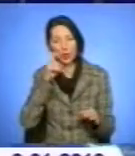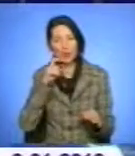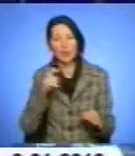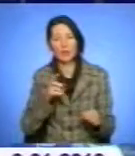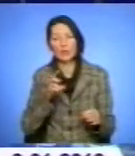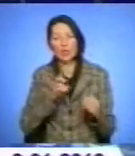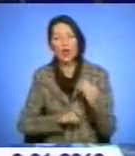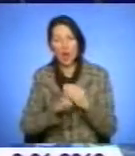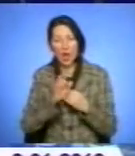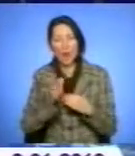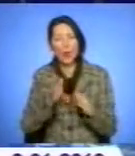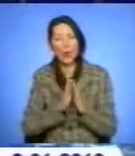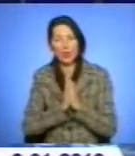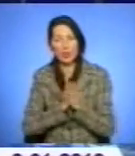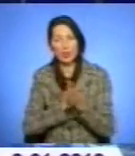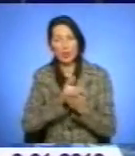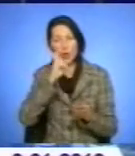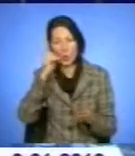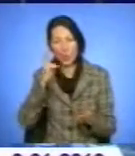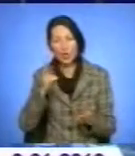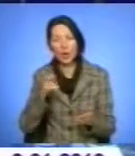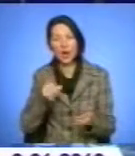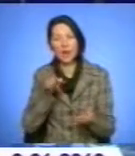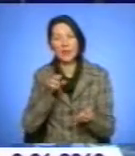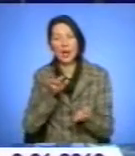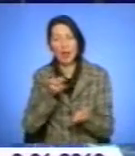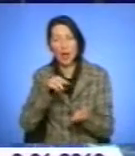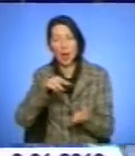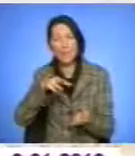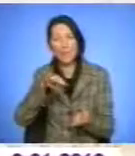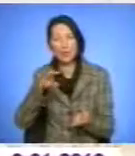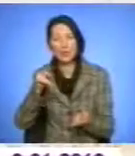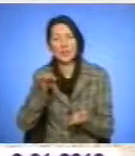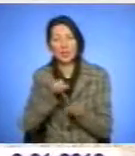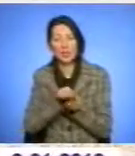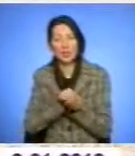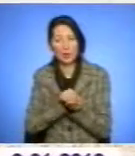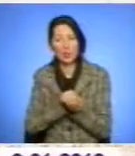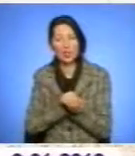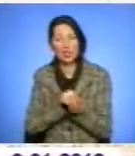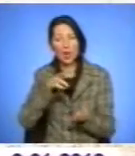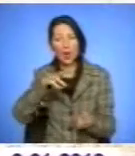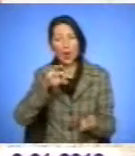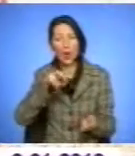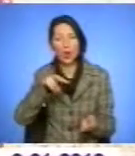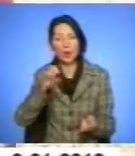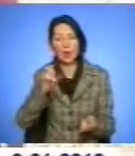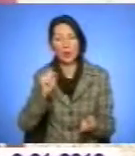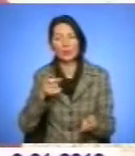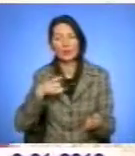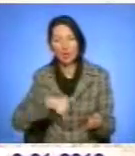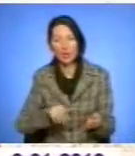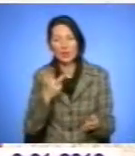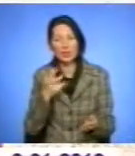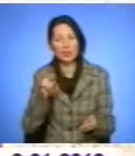а біля могили Омеляна Польового, що на Миколинецькому кладовищі, молебень. Омелян Польовий народився 3